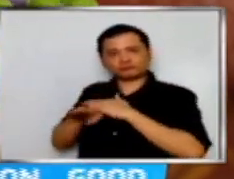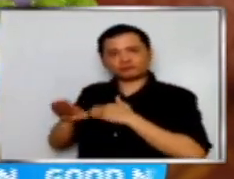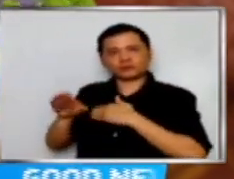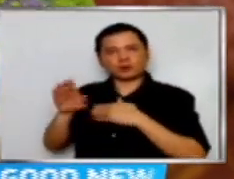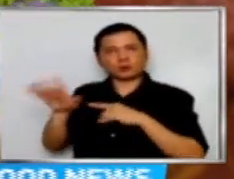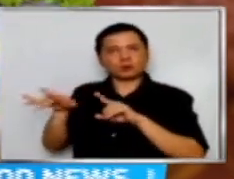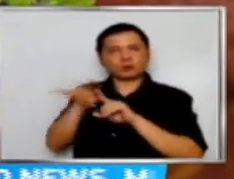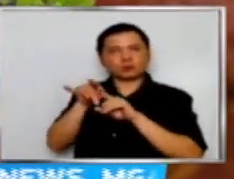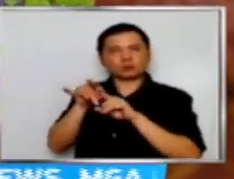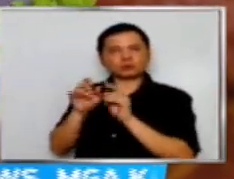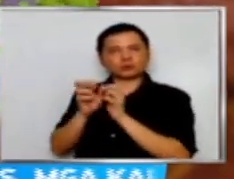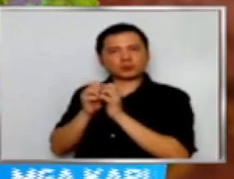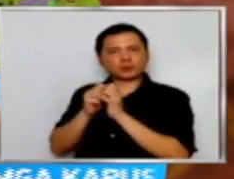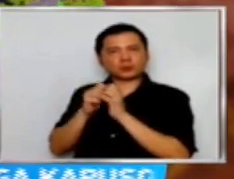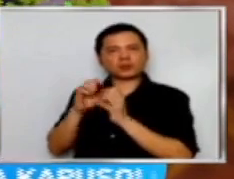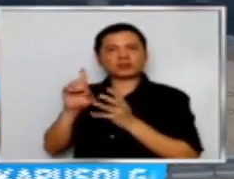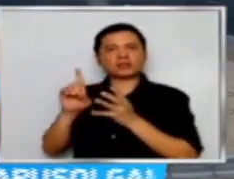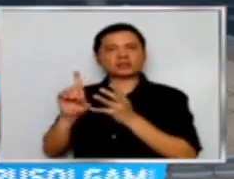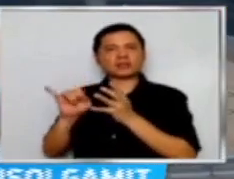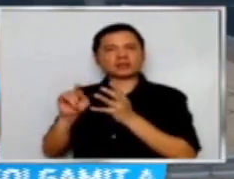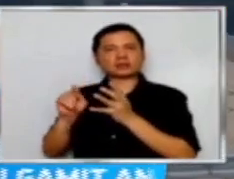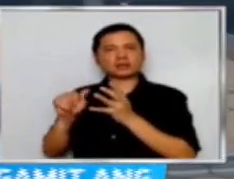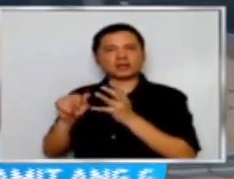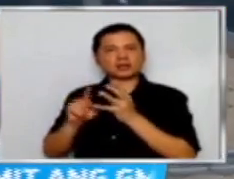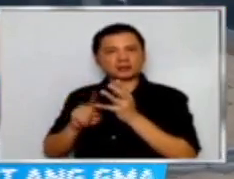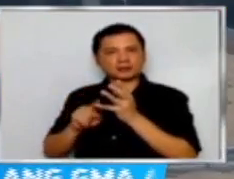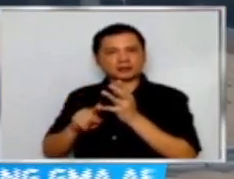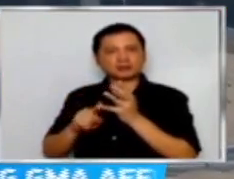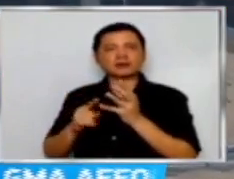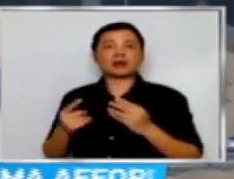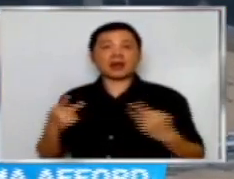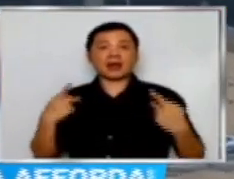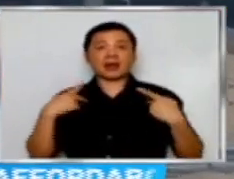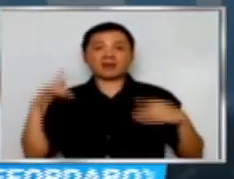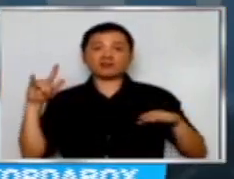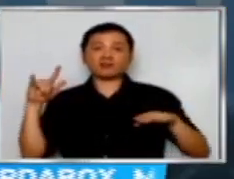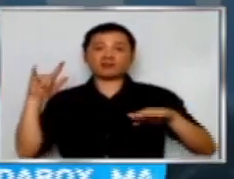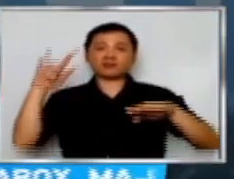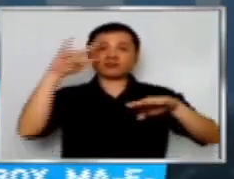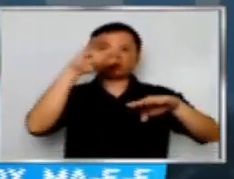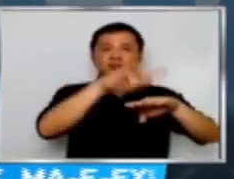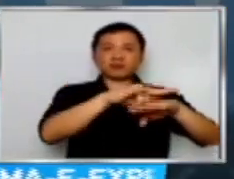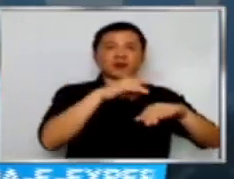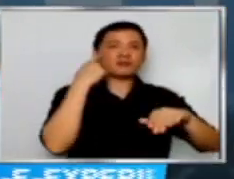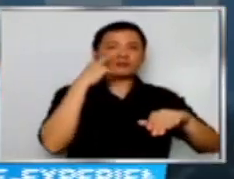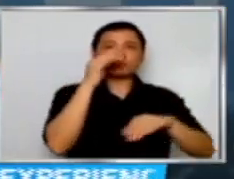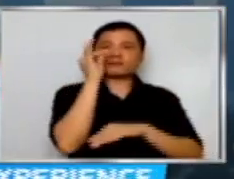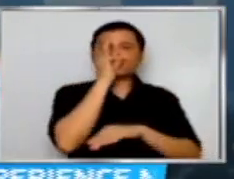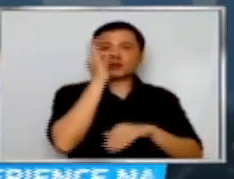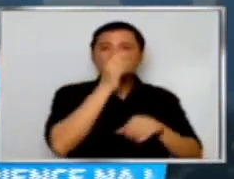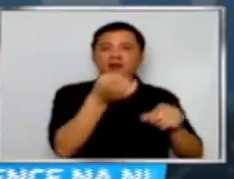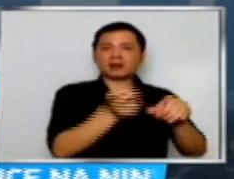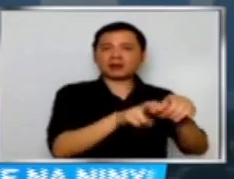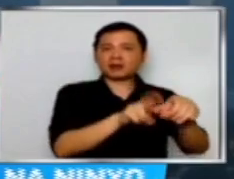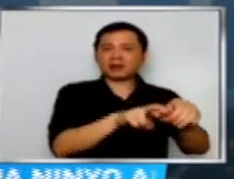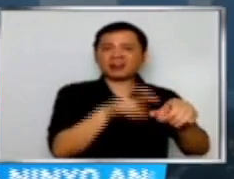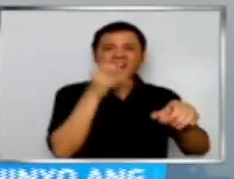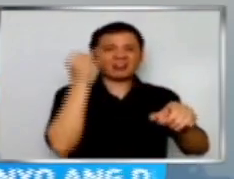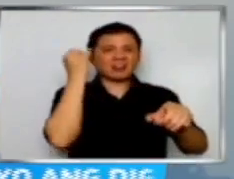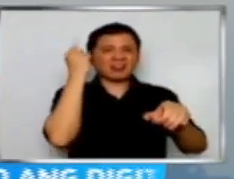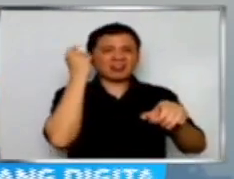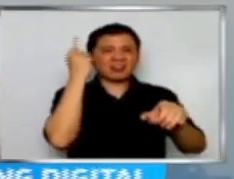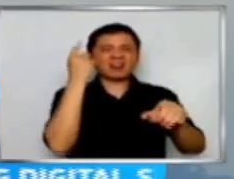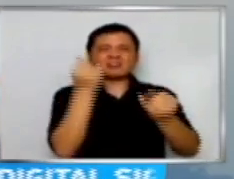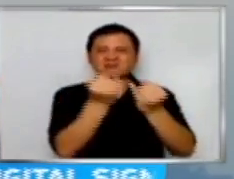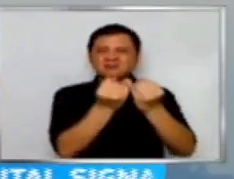nakakahawang Delta variant. Nagkaroon na ng repatriation flight ang gobyerno ng Pilipinas pero sarami raw ng mga Pinoy sa UAE